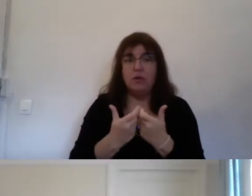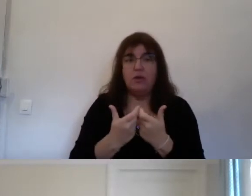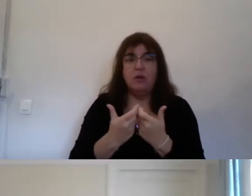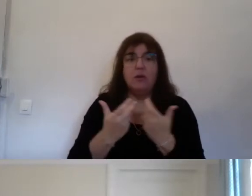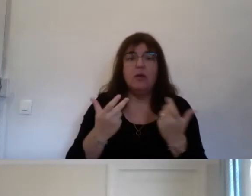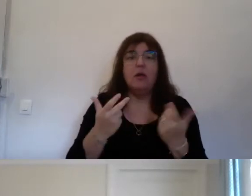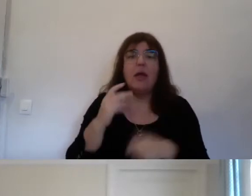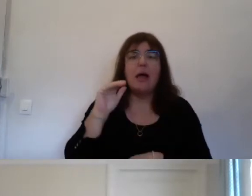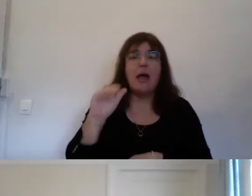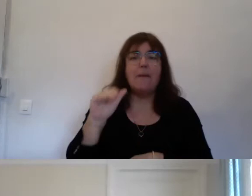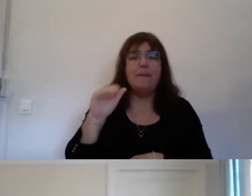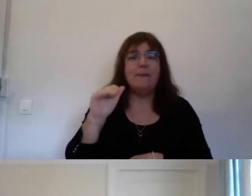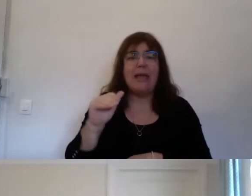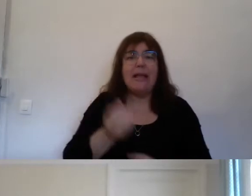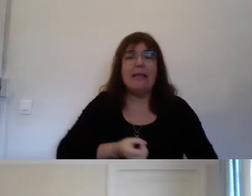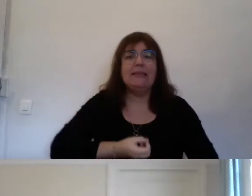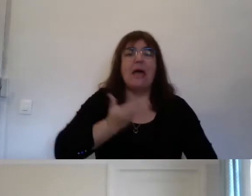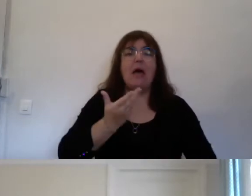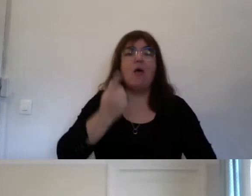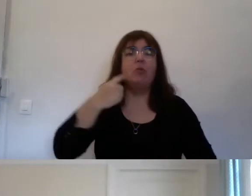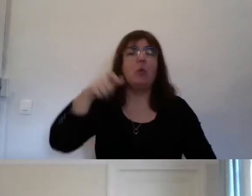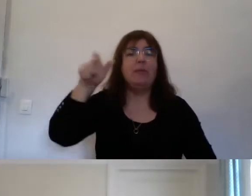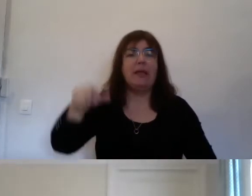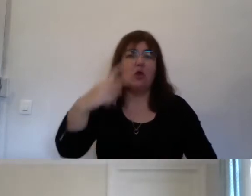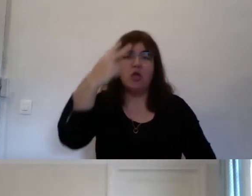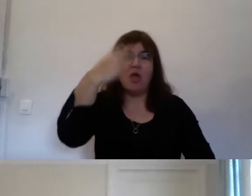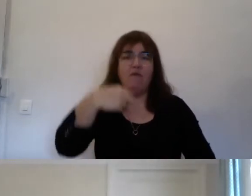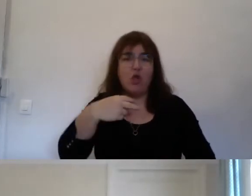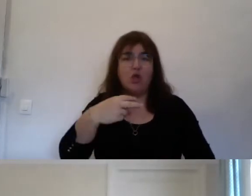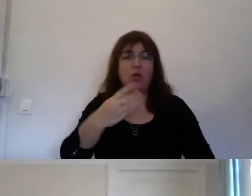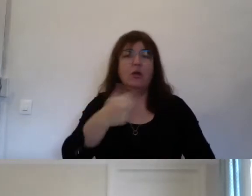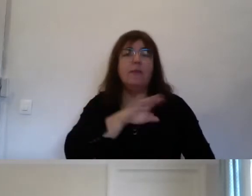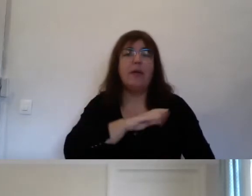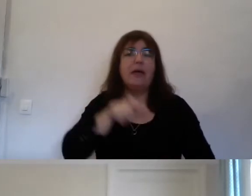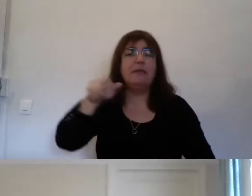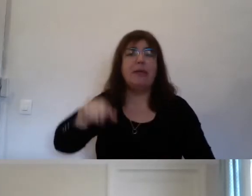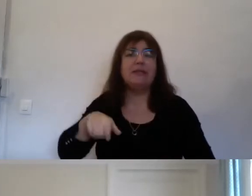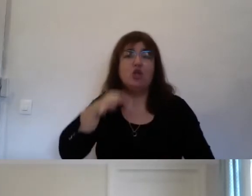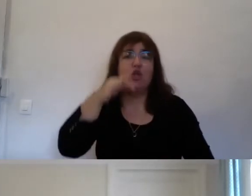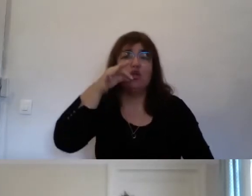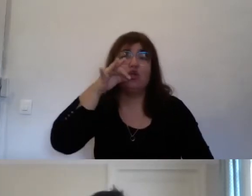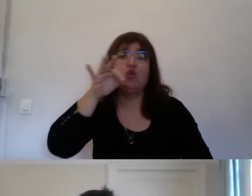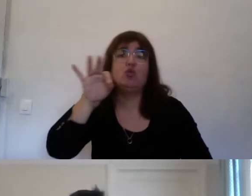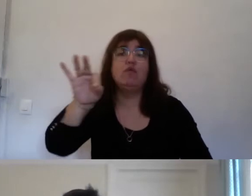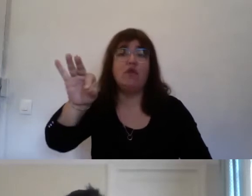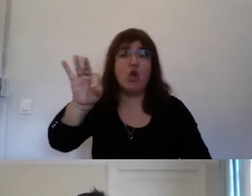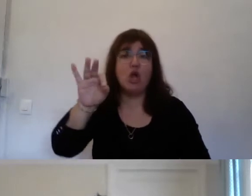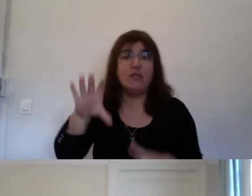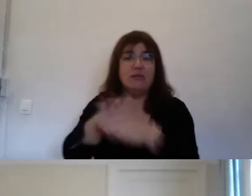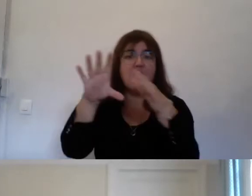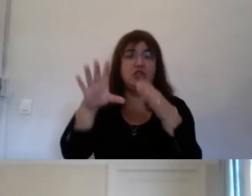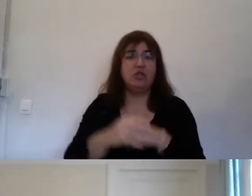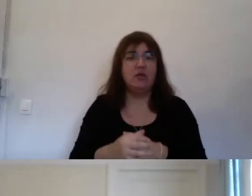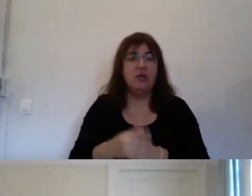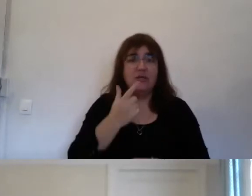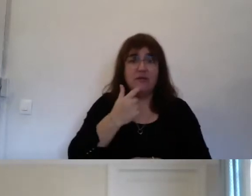ont été mis en place à l'attention des déficients visuels par les souffleurs d'images, qui en fin de compte sont en train de trouver un développement, c'est-à-dire qu'un